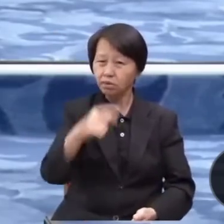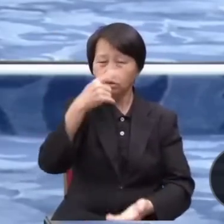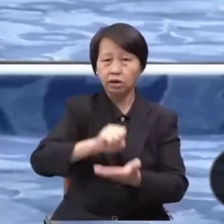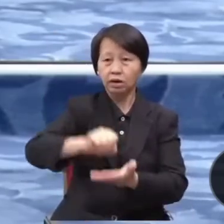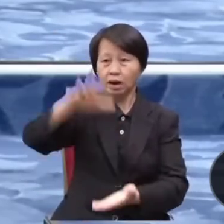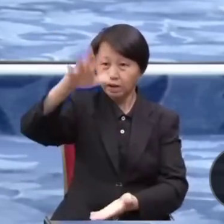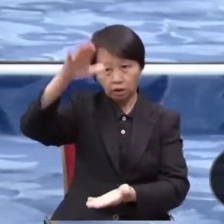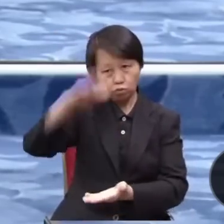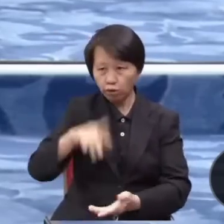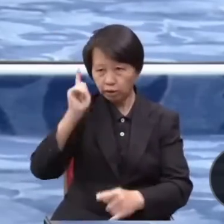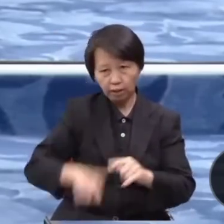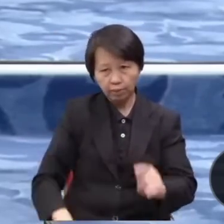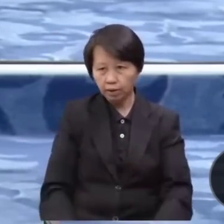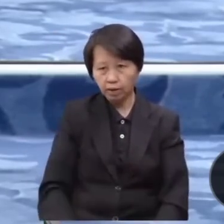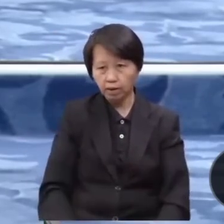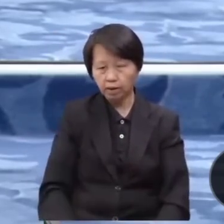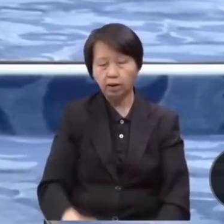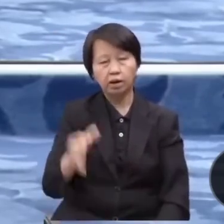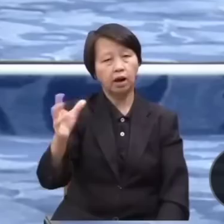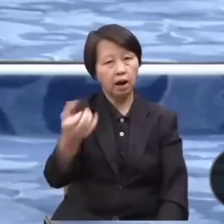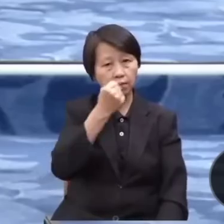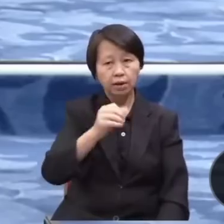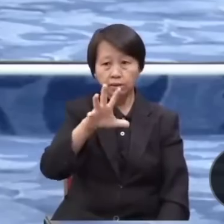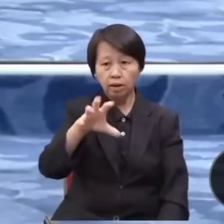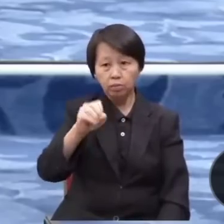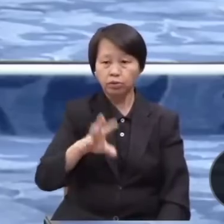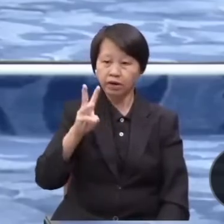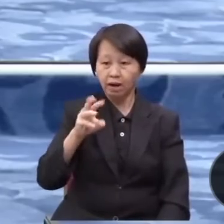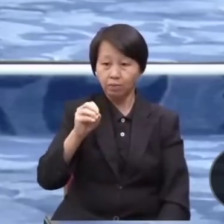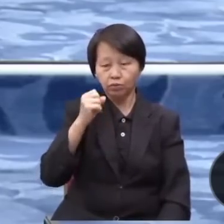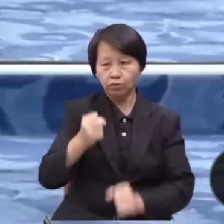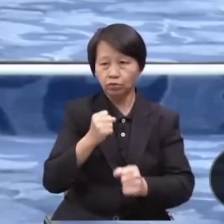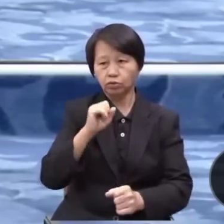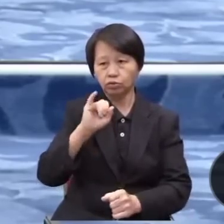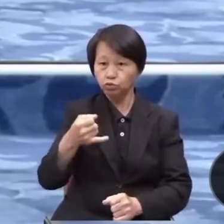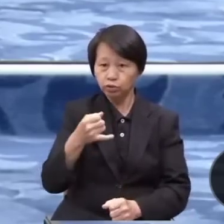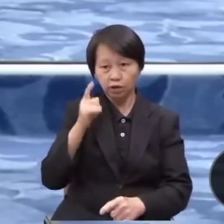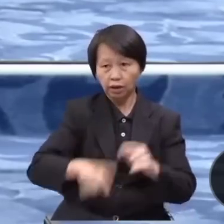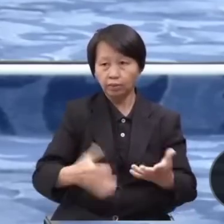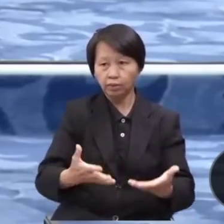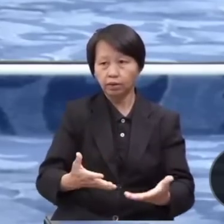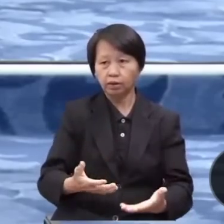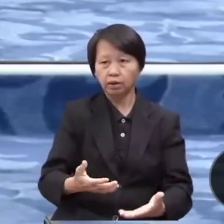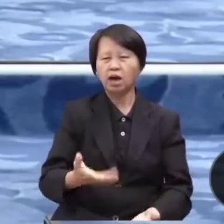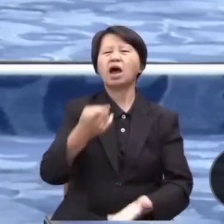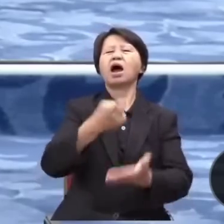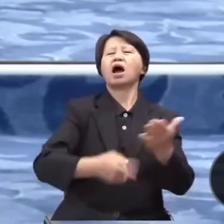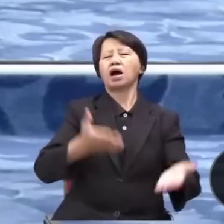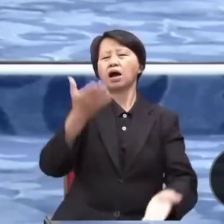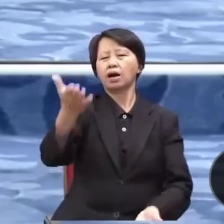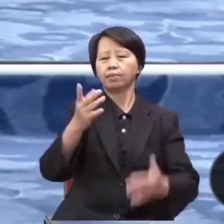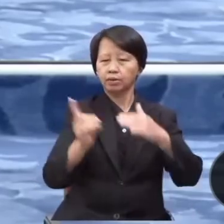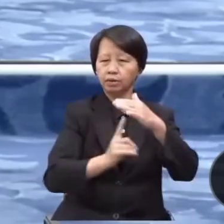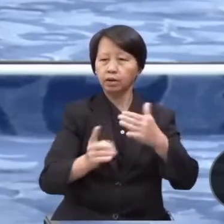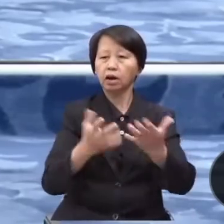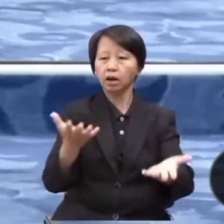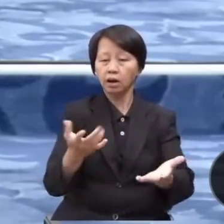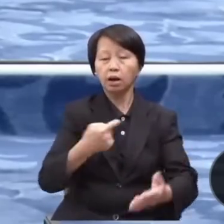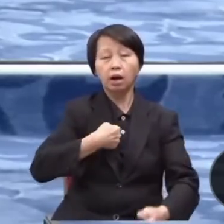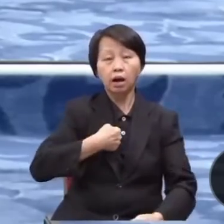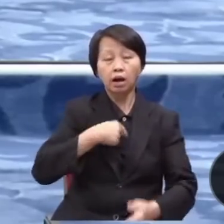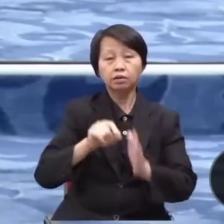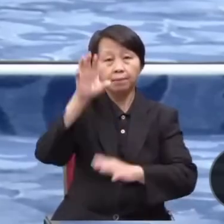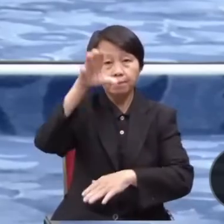kaya pun tak boleh. Nak ambil 50-60 juta daripada Tan Sri Mokhtar pun tak boleh. Ni apa punya dasar begini?